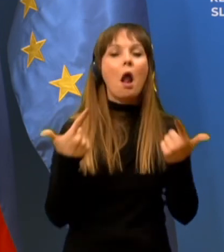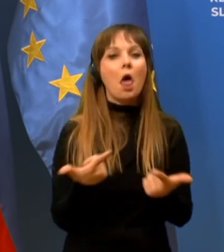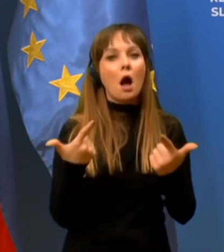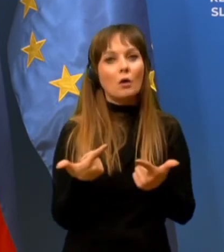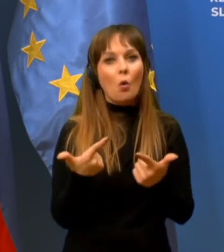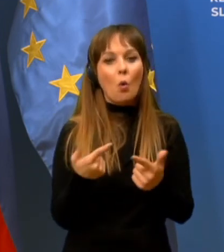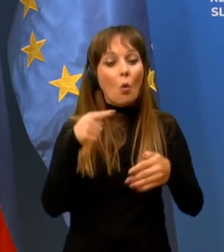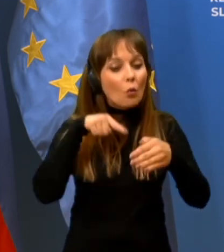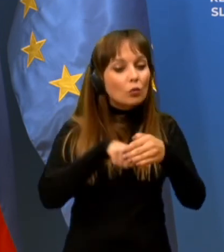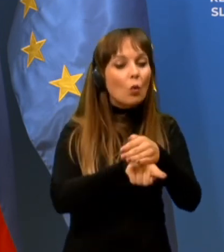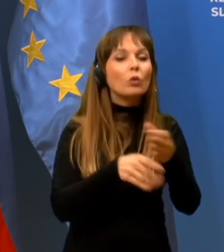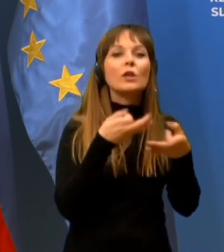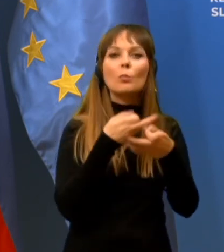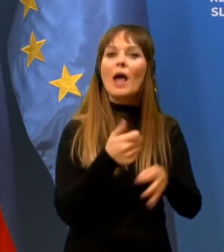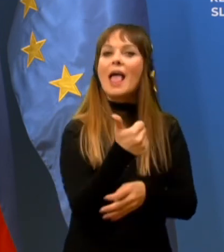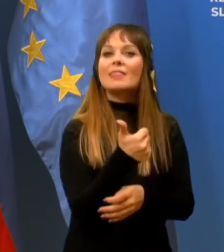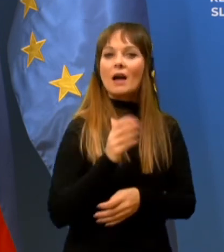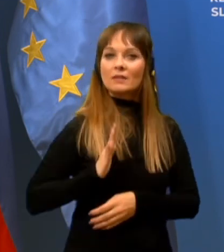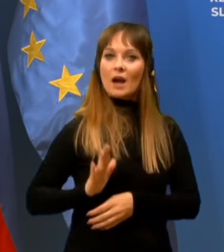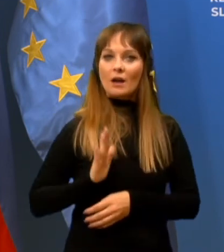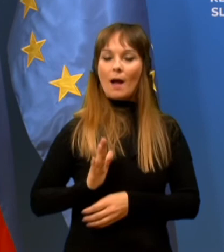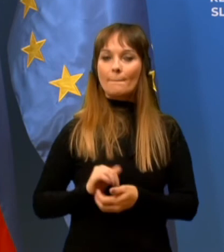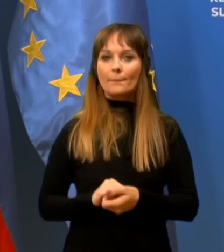v prostoru hkrati le ena stranka.